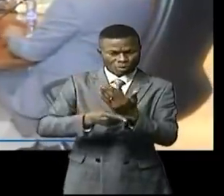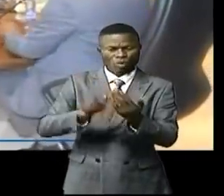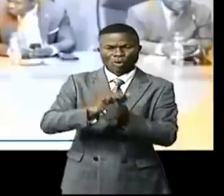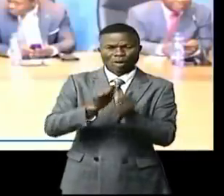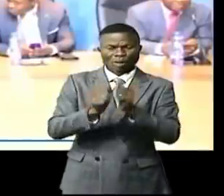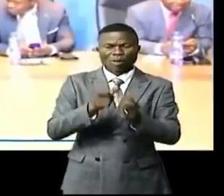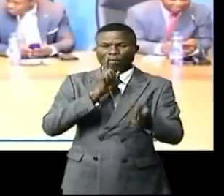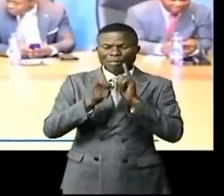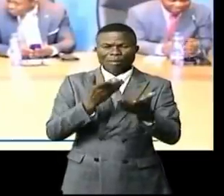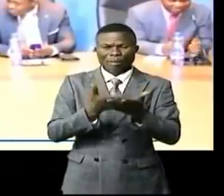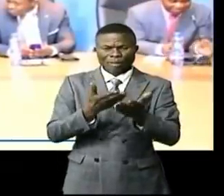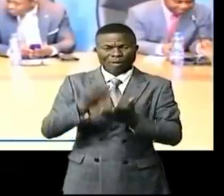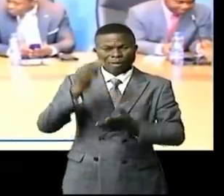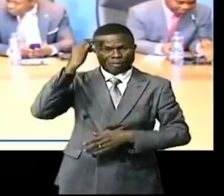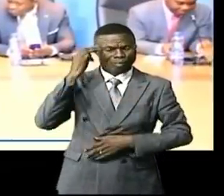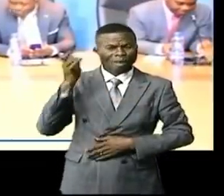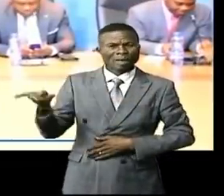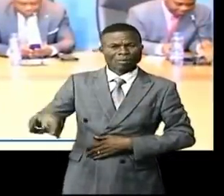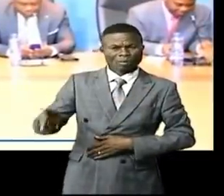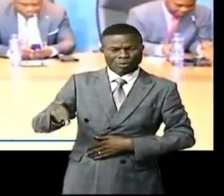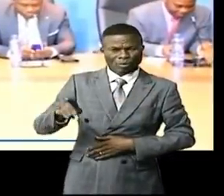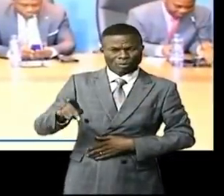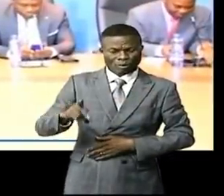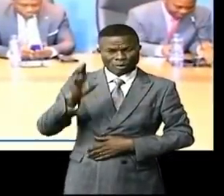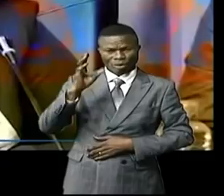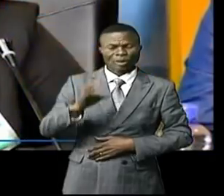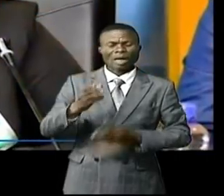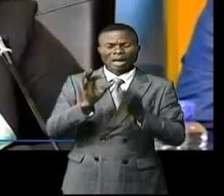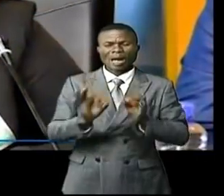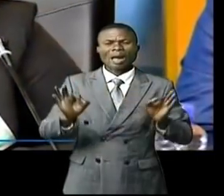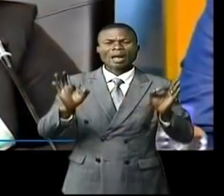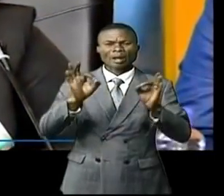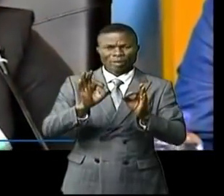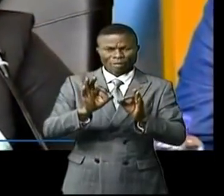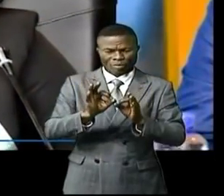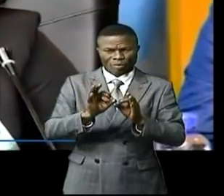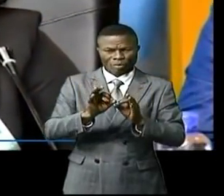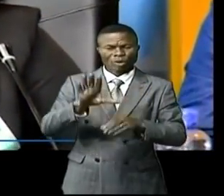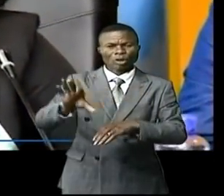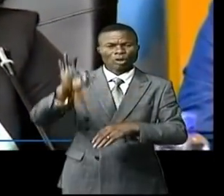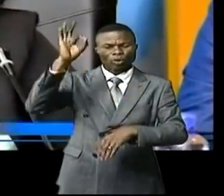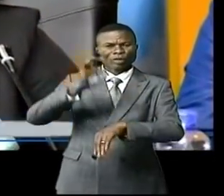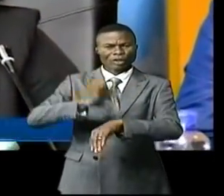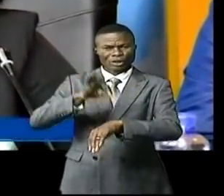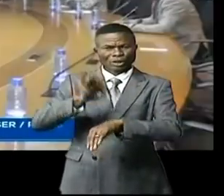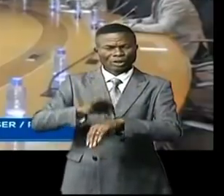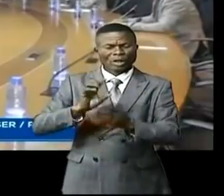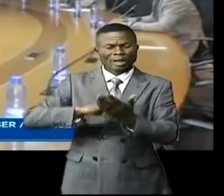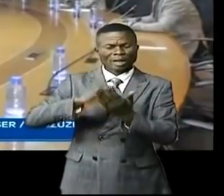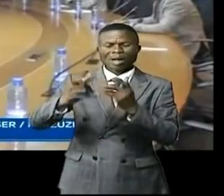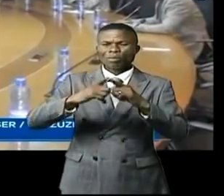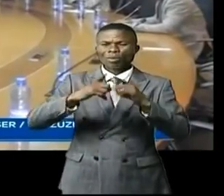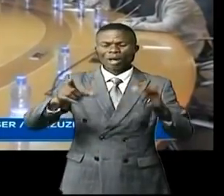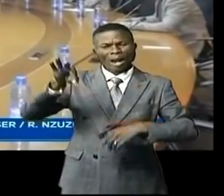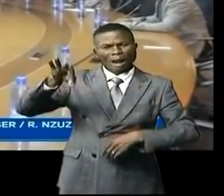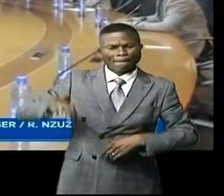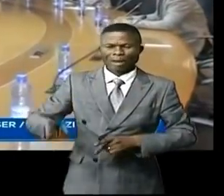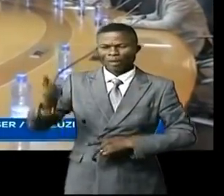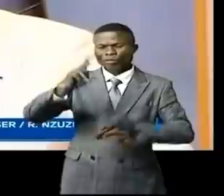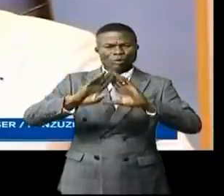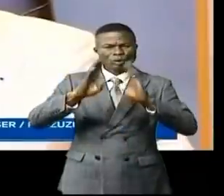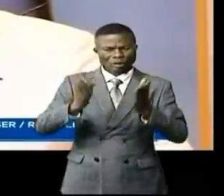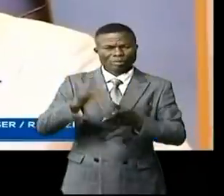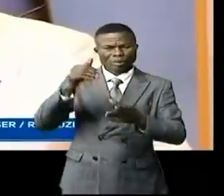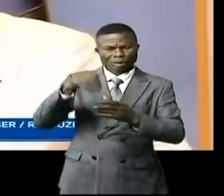préoccupations de ces ministres provinciaux qui ont trouvé la nécessité de saisir l'opportunité de ce grand projet pour le bien-être de la